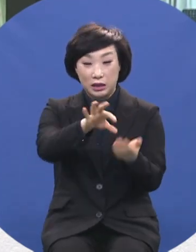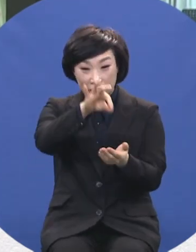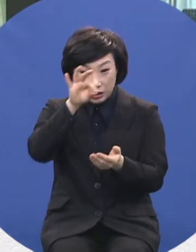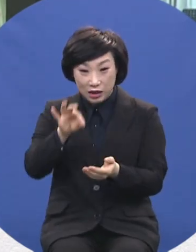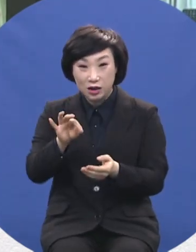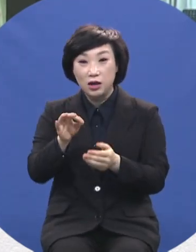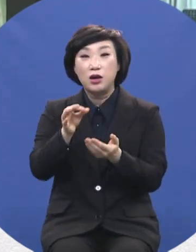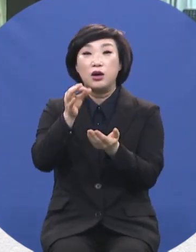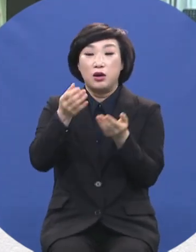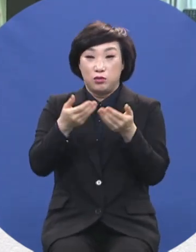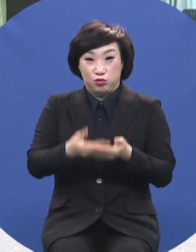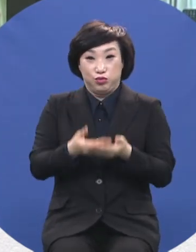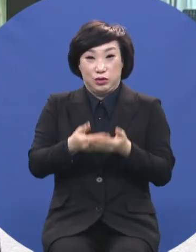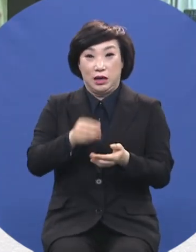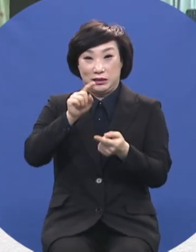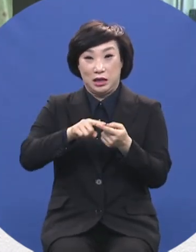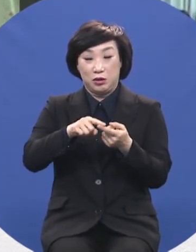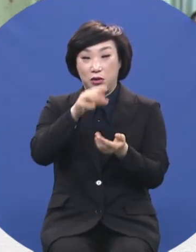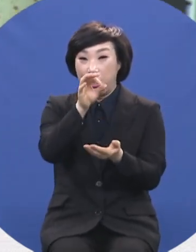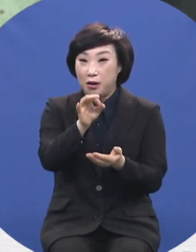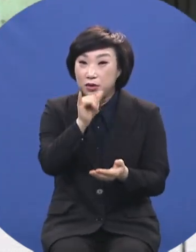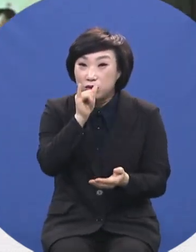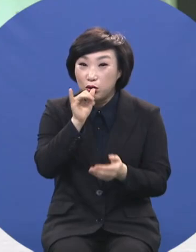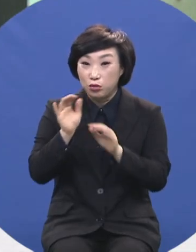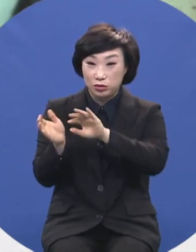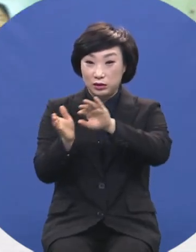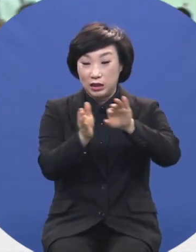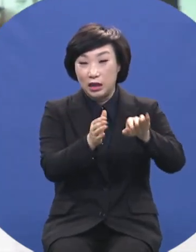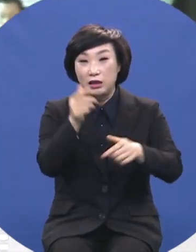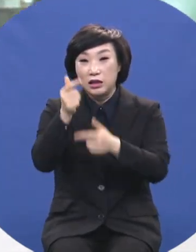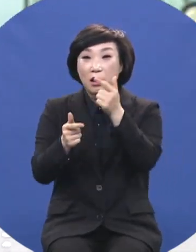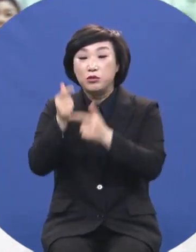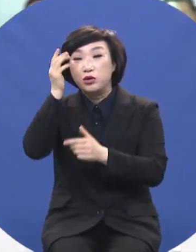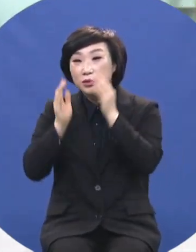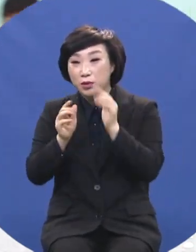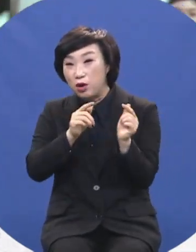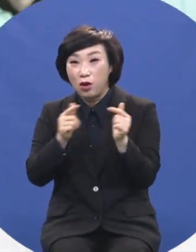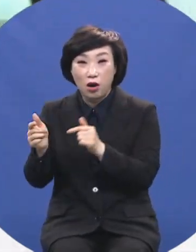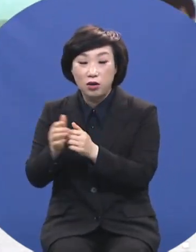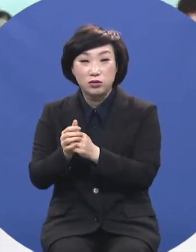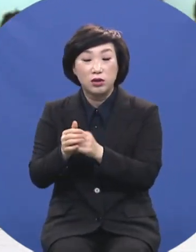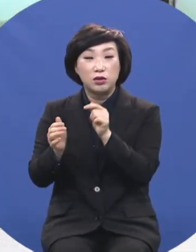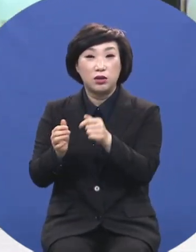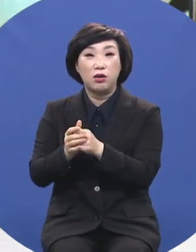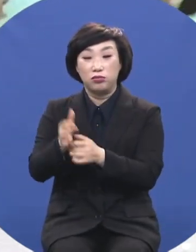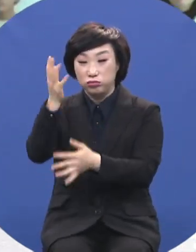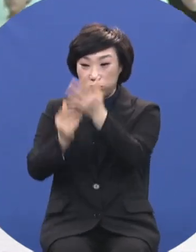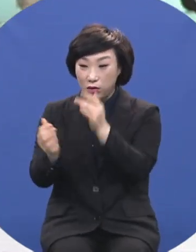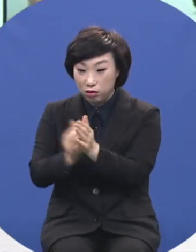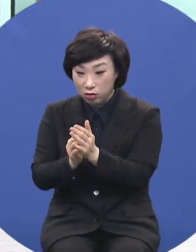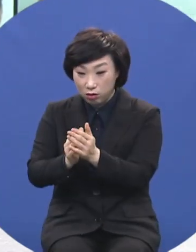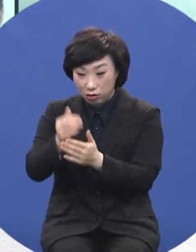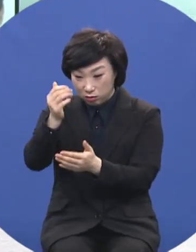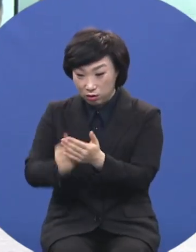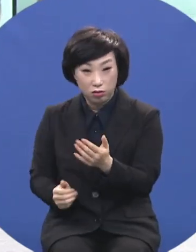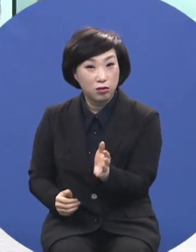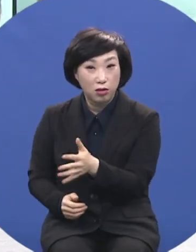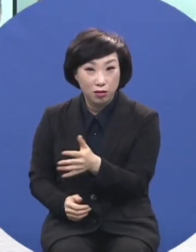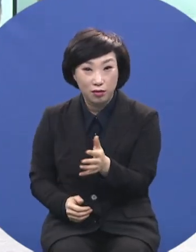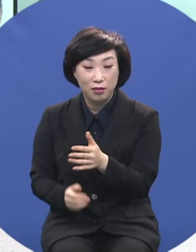값이 그대로 있어요. 그런 나무나 짚은 타버리면 잿더미만 남는 아무것도 아닌